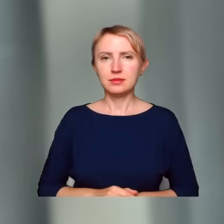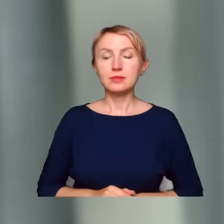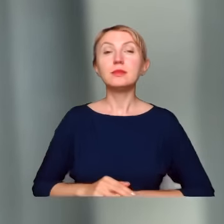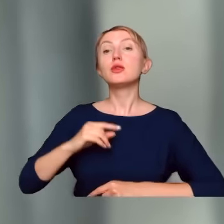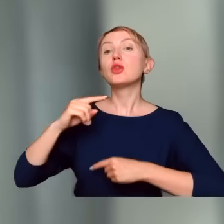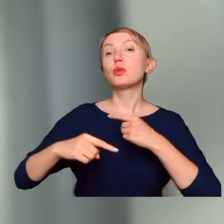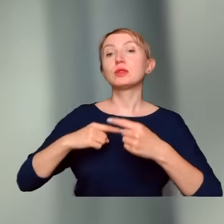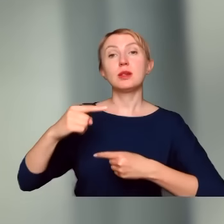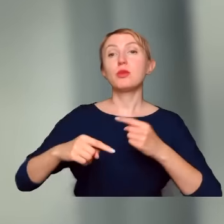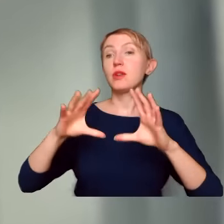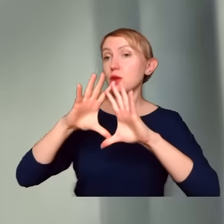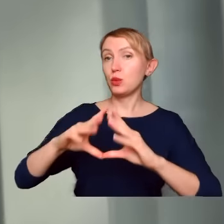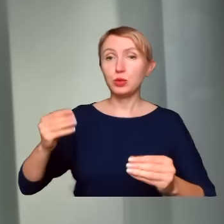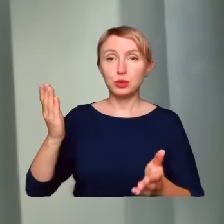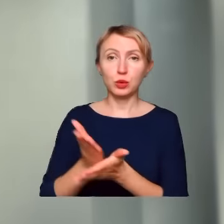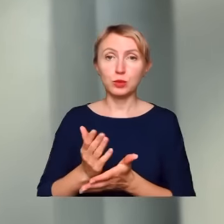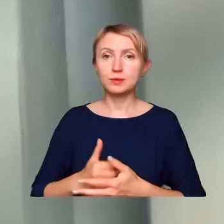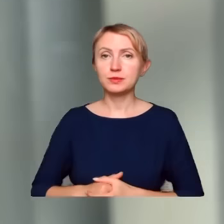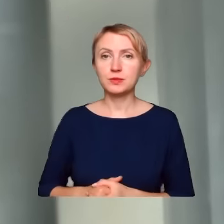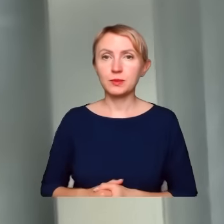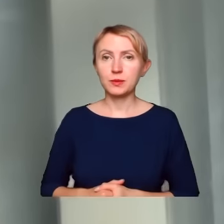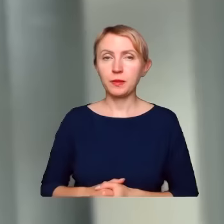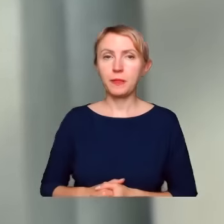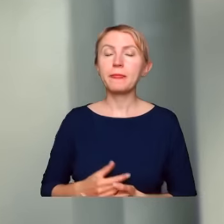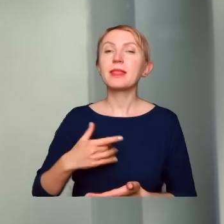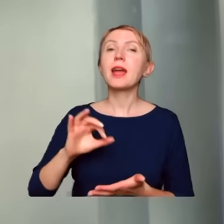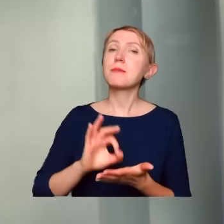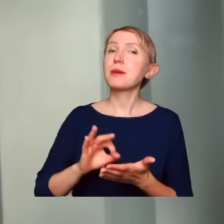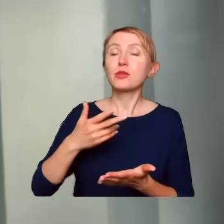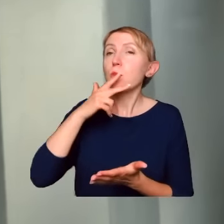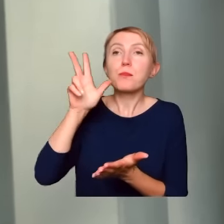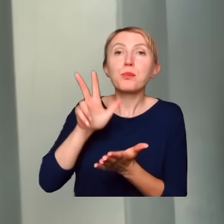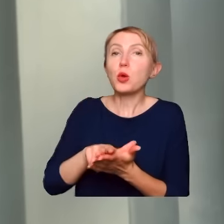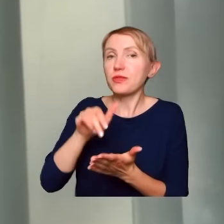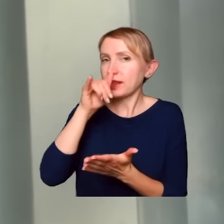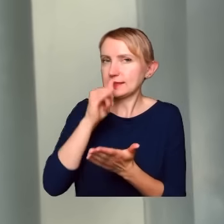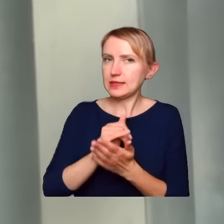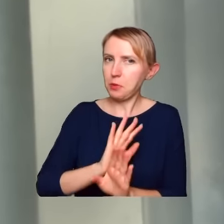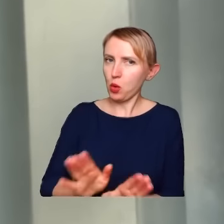umorzone. Aczkolwiek z całą pewnością potwierdzić tego nie mogę.